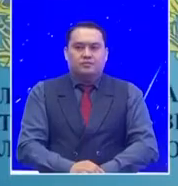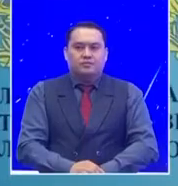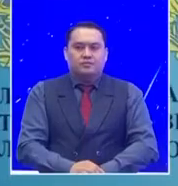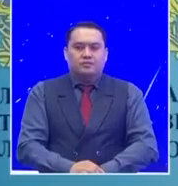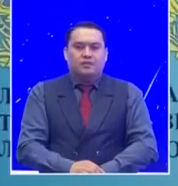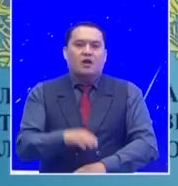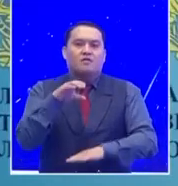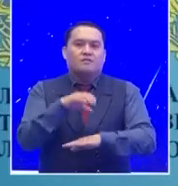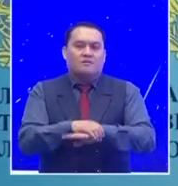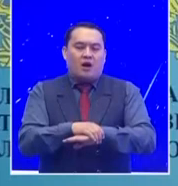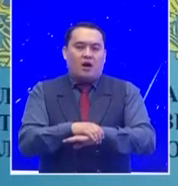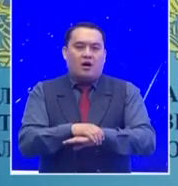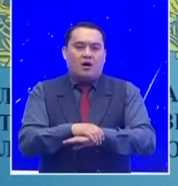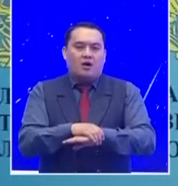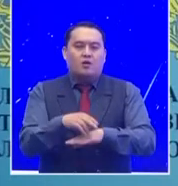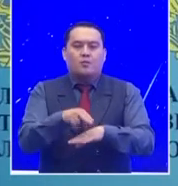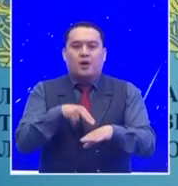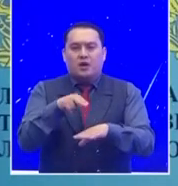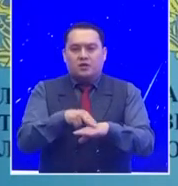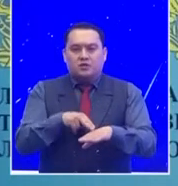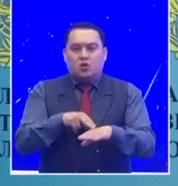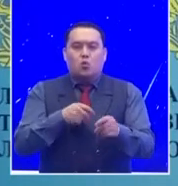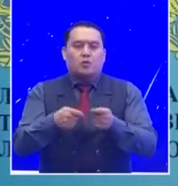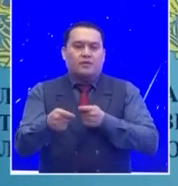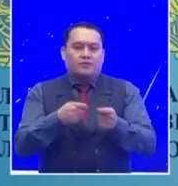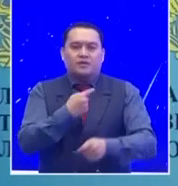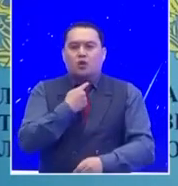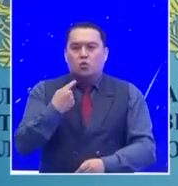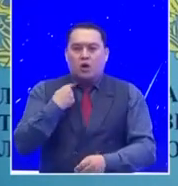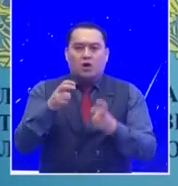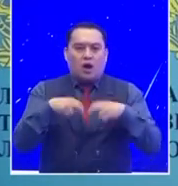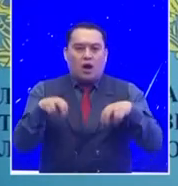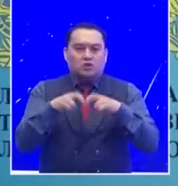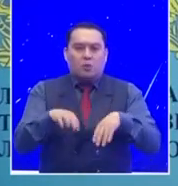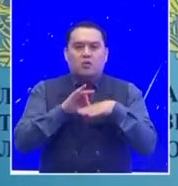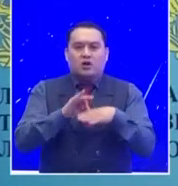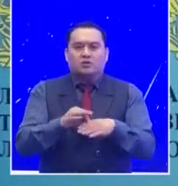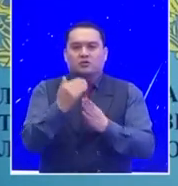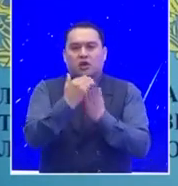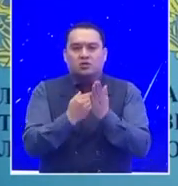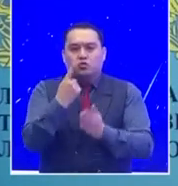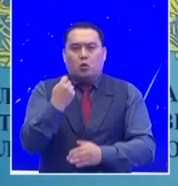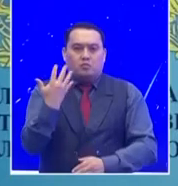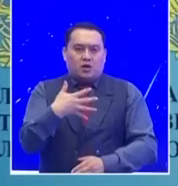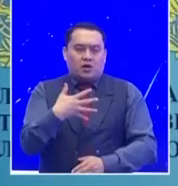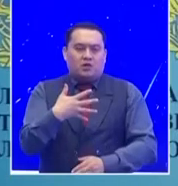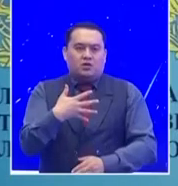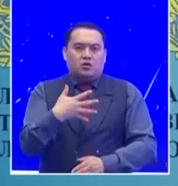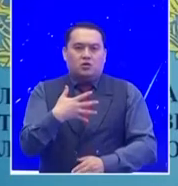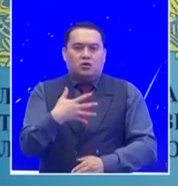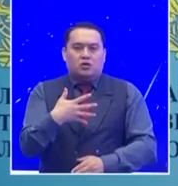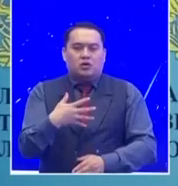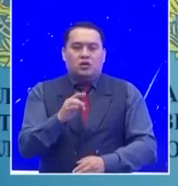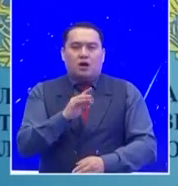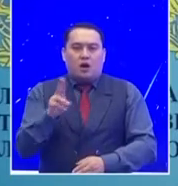Факт зарегистрирован в ЕРДР, управление полиции Талдыкургана. Расследование проводится согласно статье 105 части 2 Уголовного